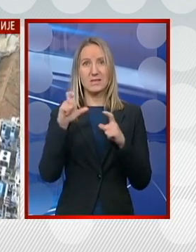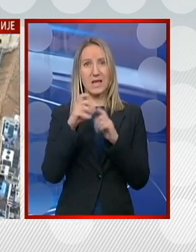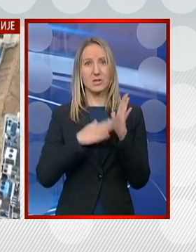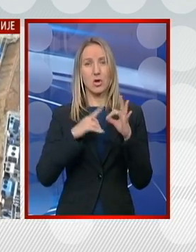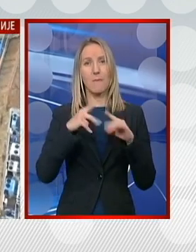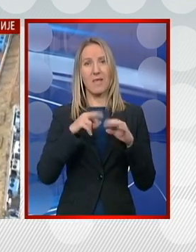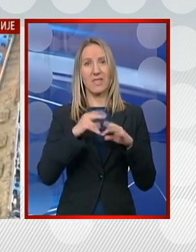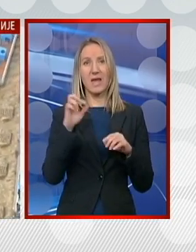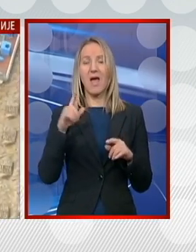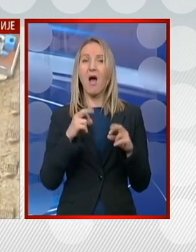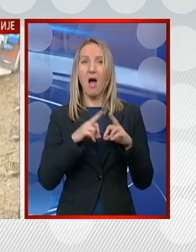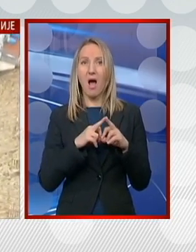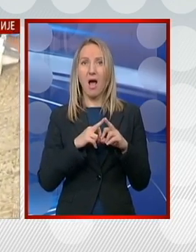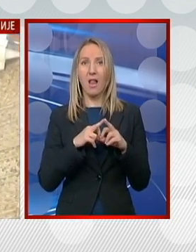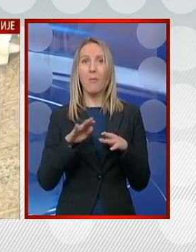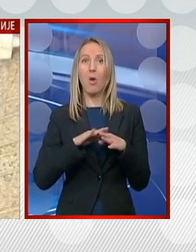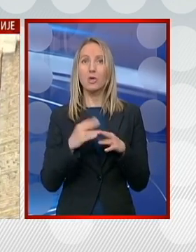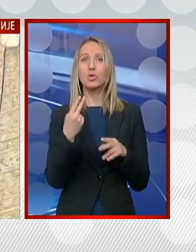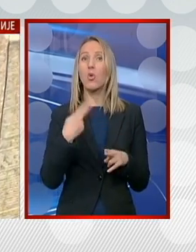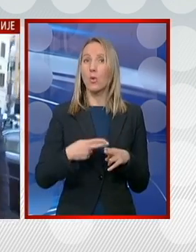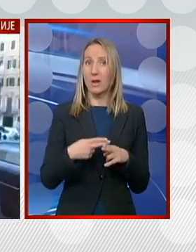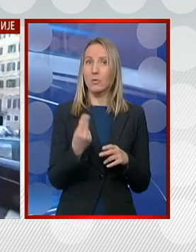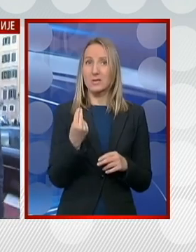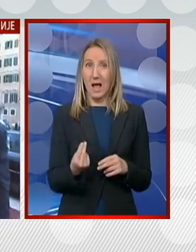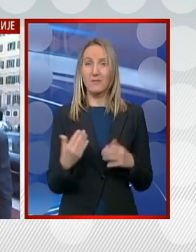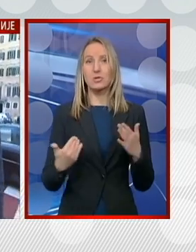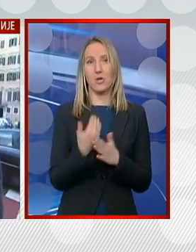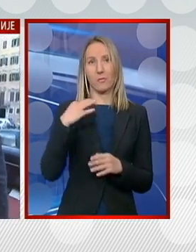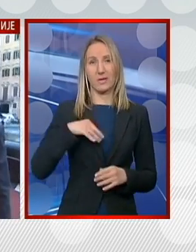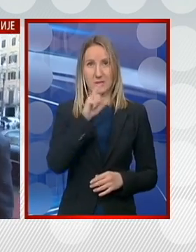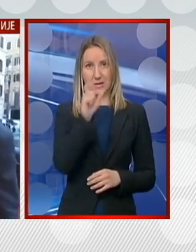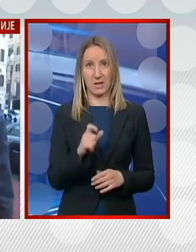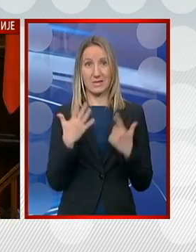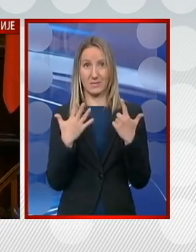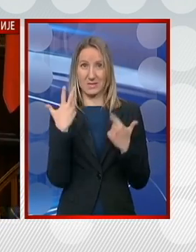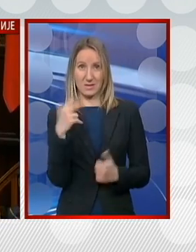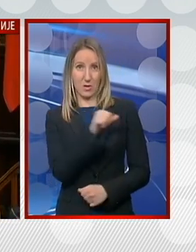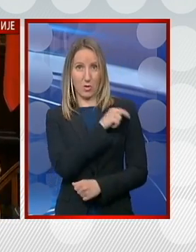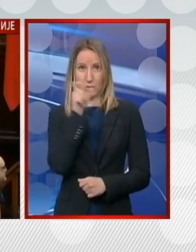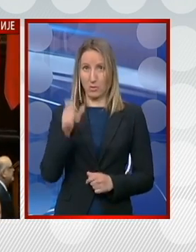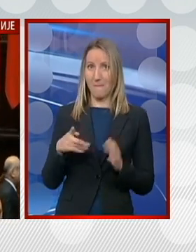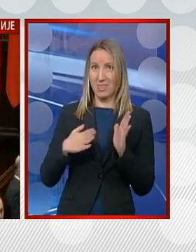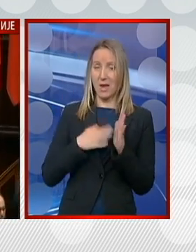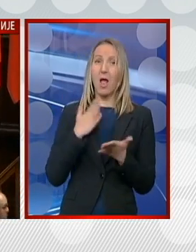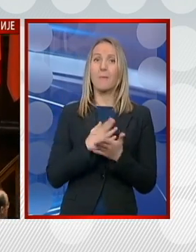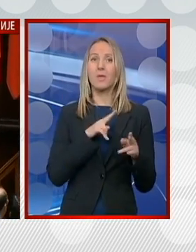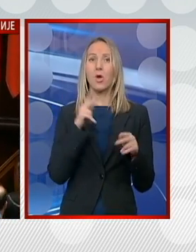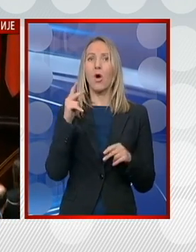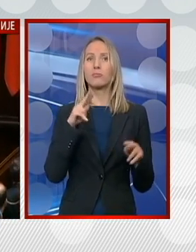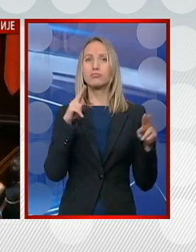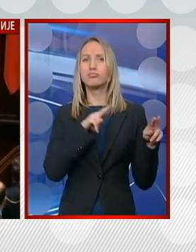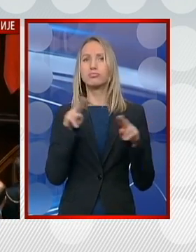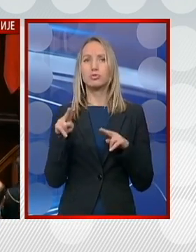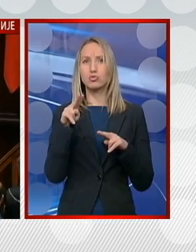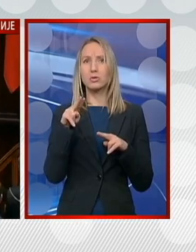Sergio Mattarella položio je u Rimu zakletvu za novog predsjednika Italije. 73-godišnji Mattarella bio je sudija Ustavnog